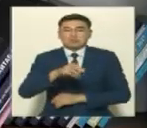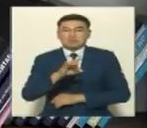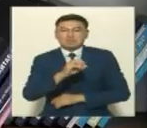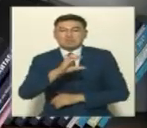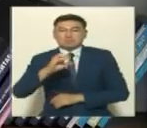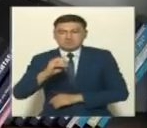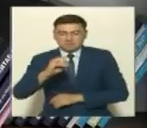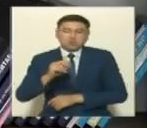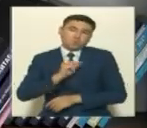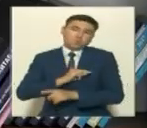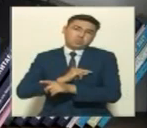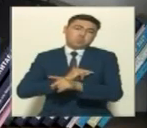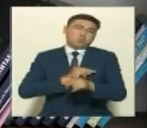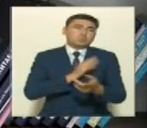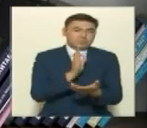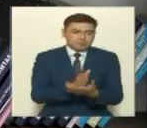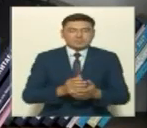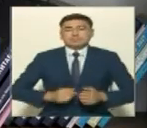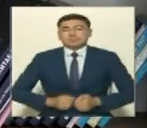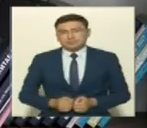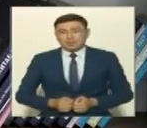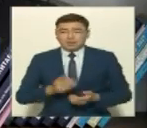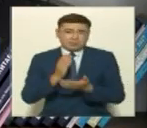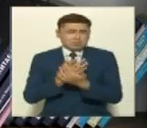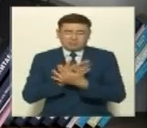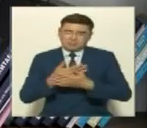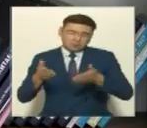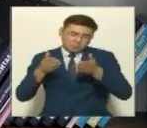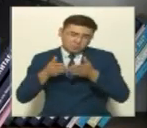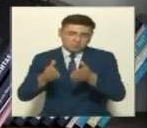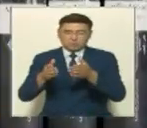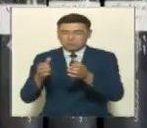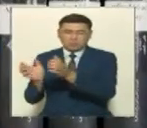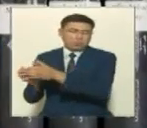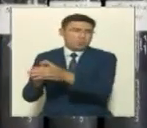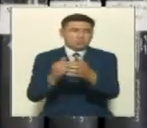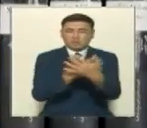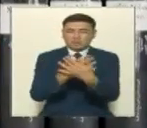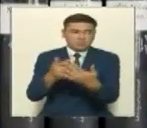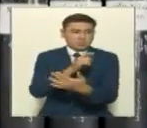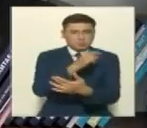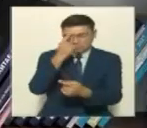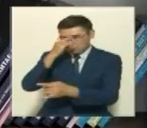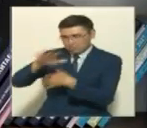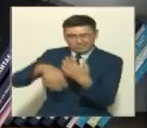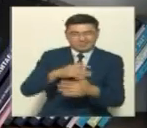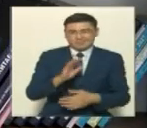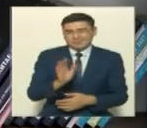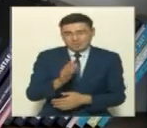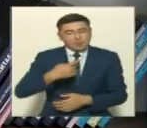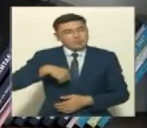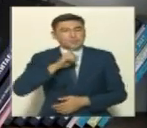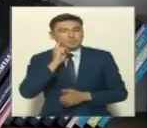абзал. Себебі әртүрлі ағымдар бар, топтар бар, адасып кетуі мүмкін. Өсіп жатқан жасөспірімдерге айтарымыз,